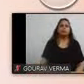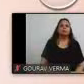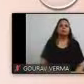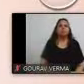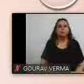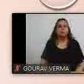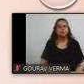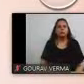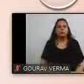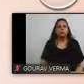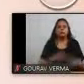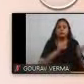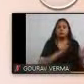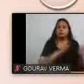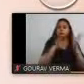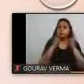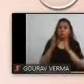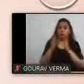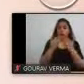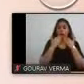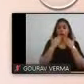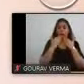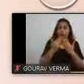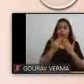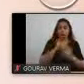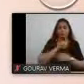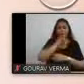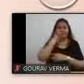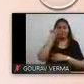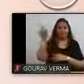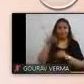देन कम स्कूल. अभी विद दिस न्यू